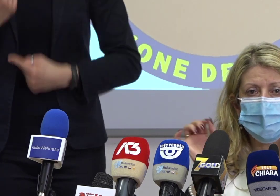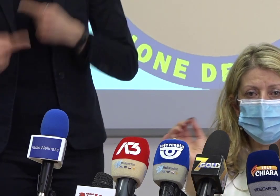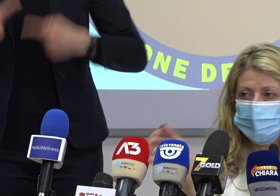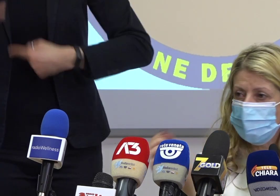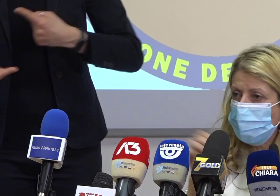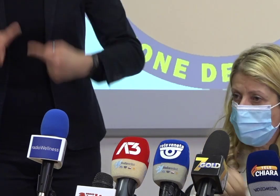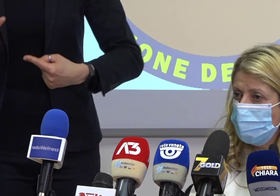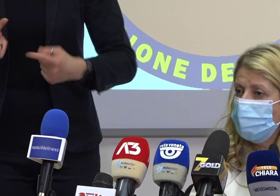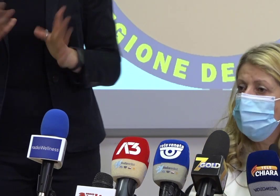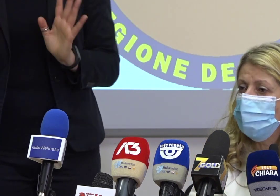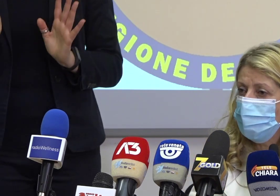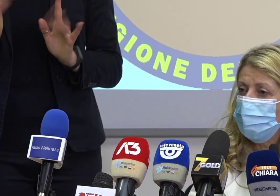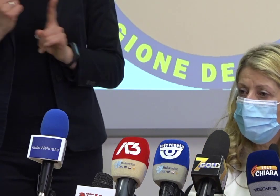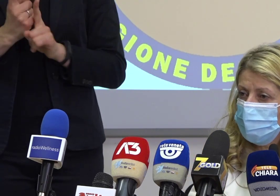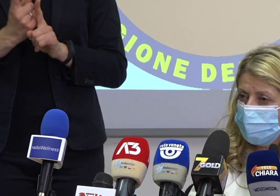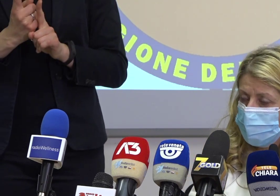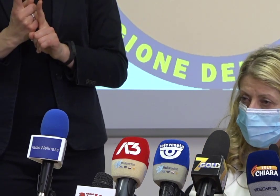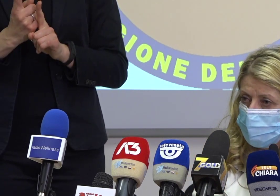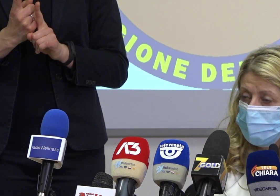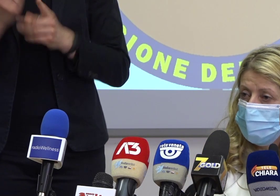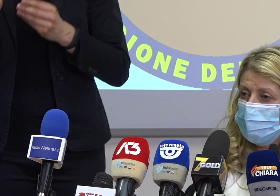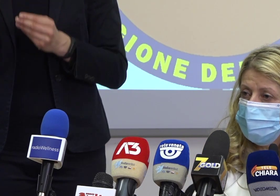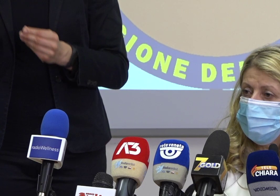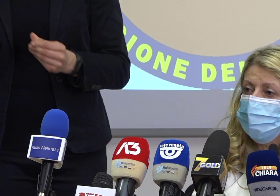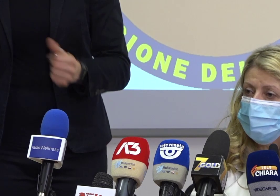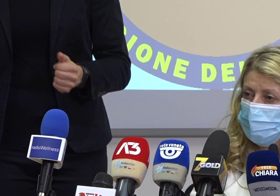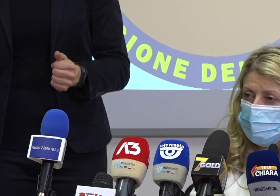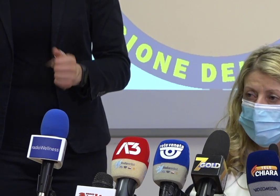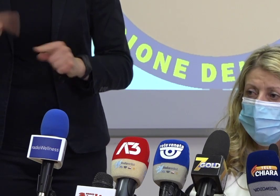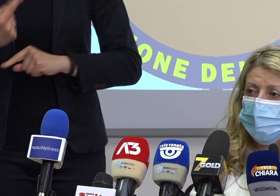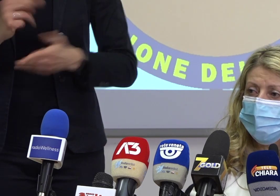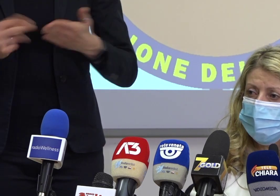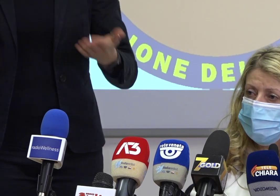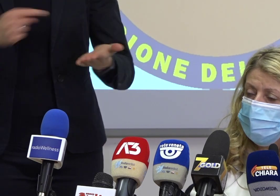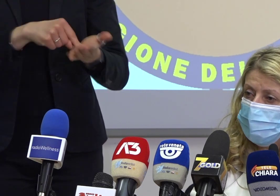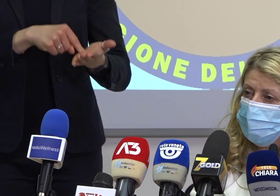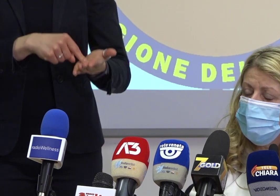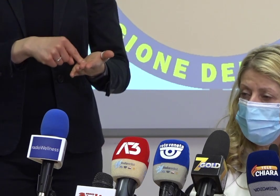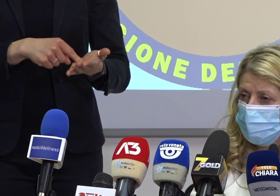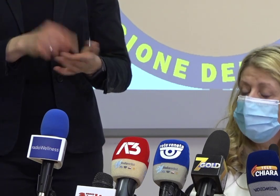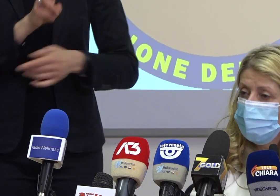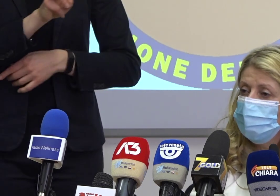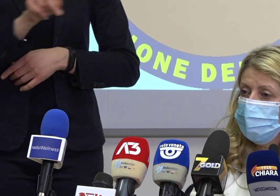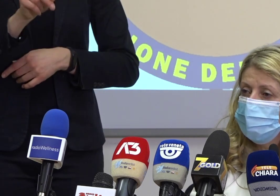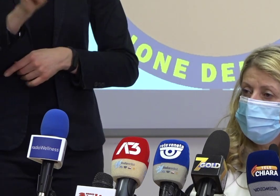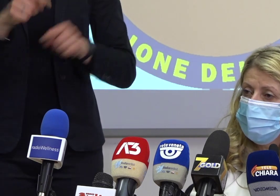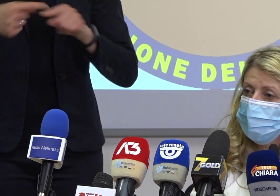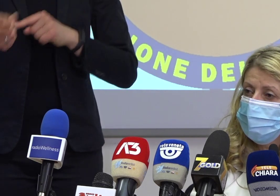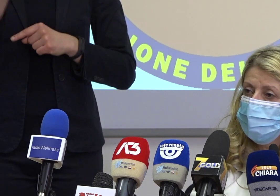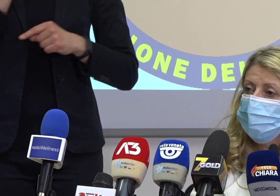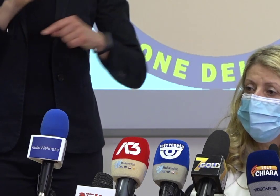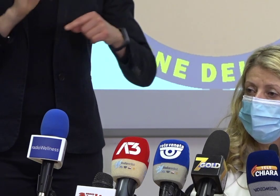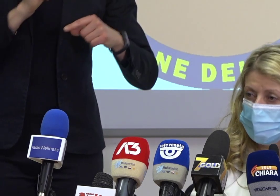sintomatici, naturalmente andranno a scuola quando sarà finita la sintomatologia, comunque oltre il 21° giorno. La responsabile